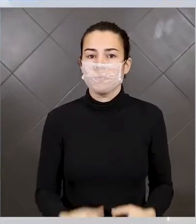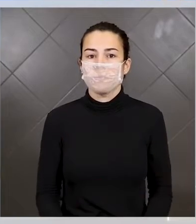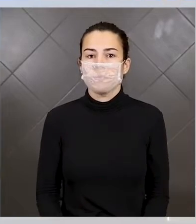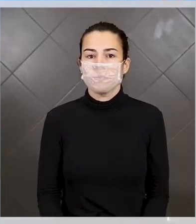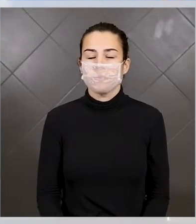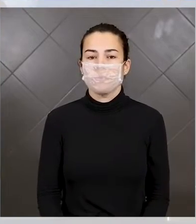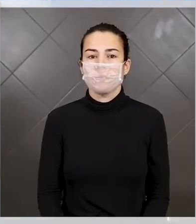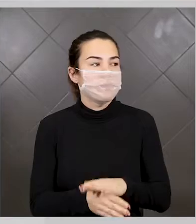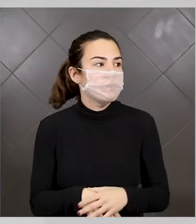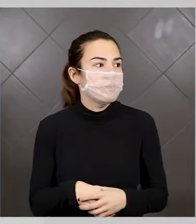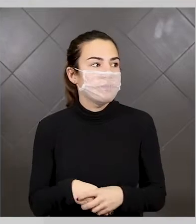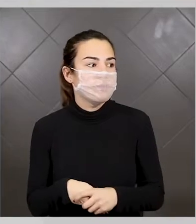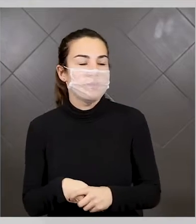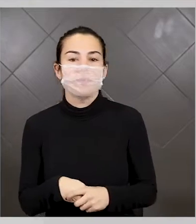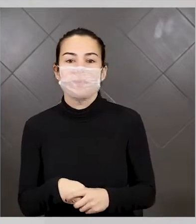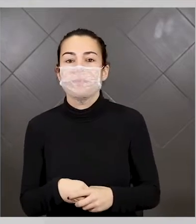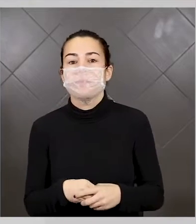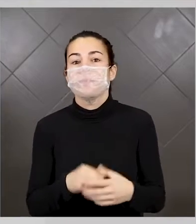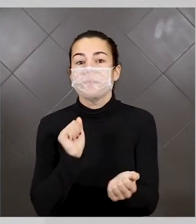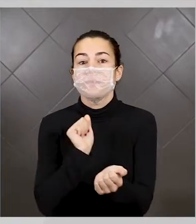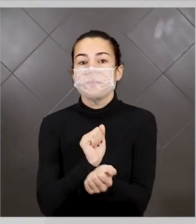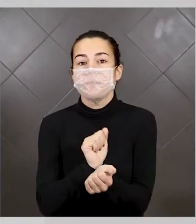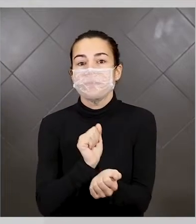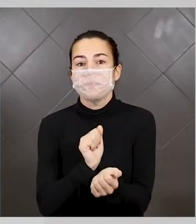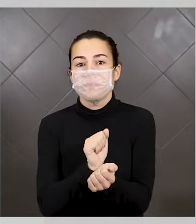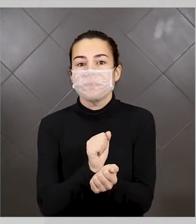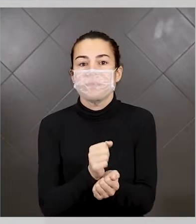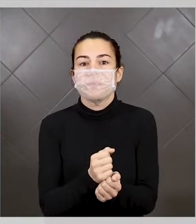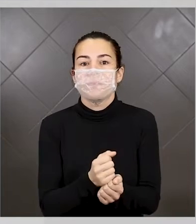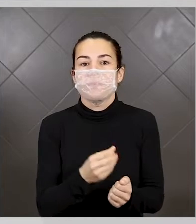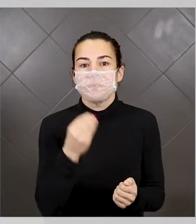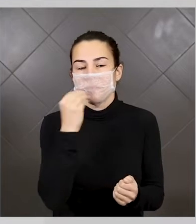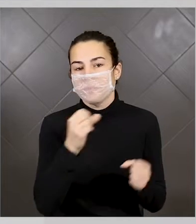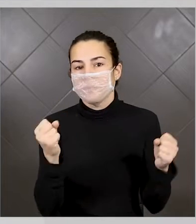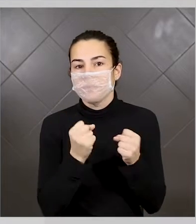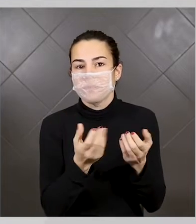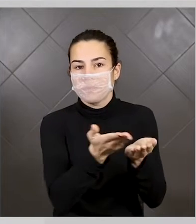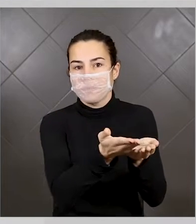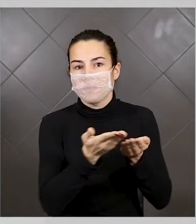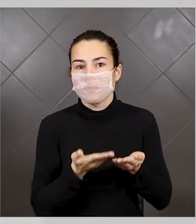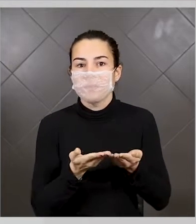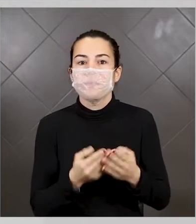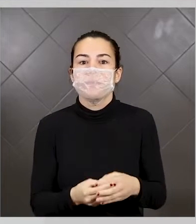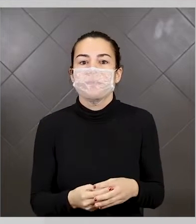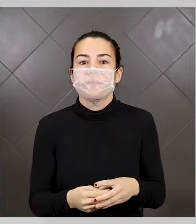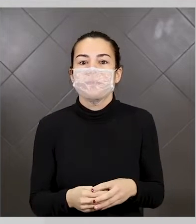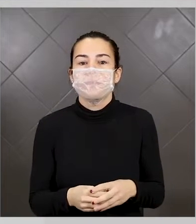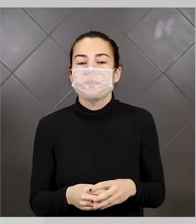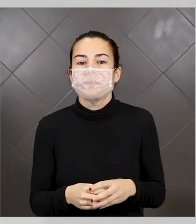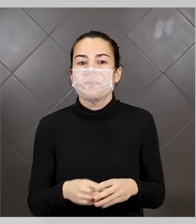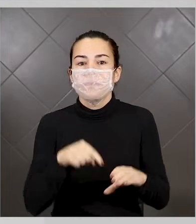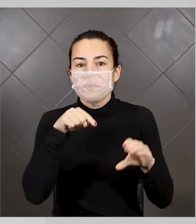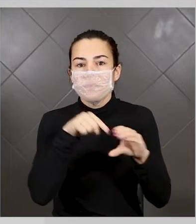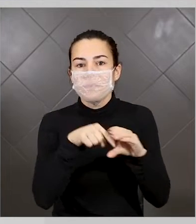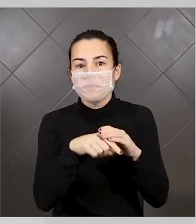tallar-la. Mentre esperam que s'acabi de refredar l'adequat i es congelin els interiors, el que farem